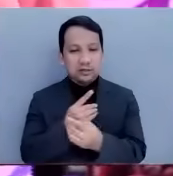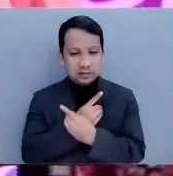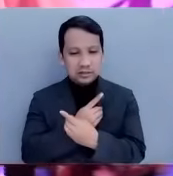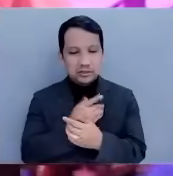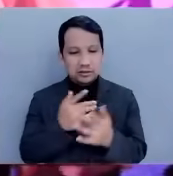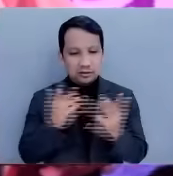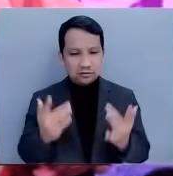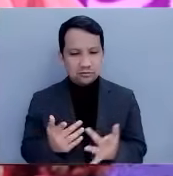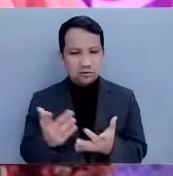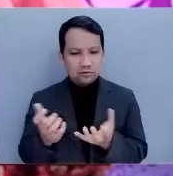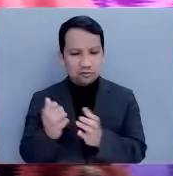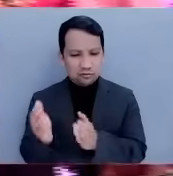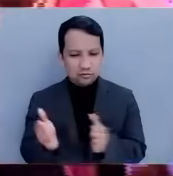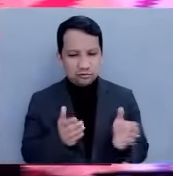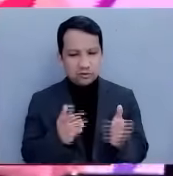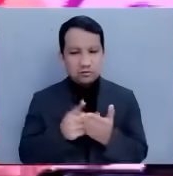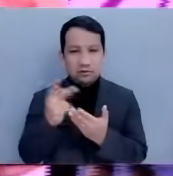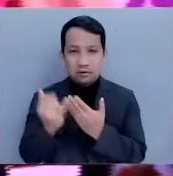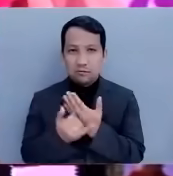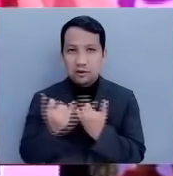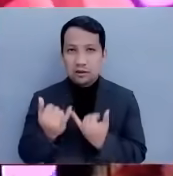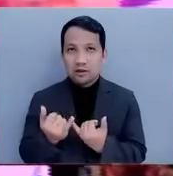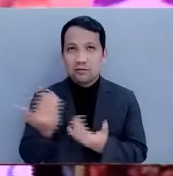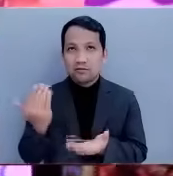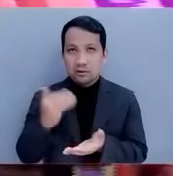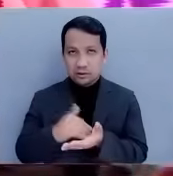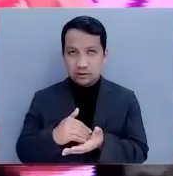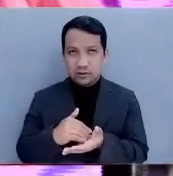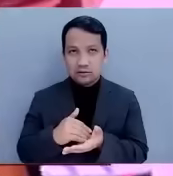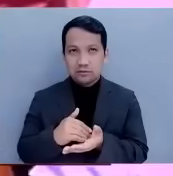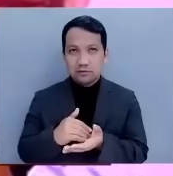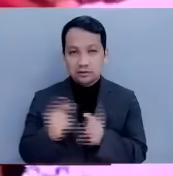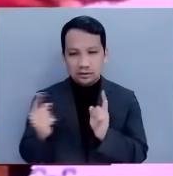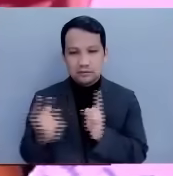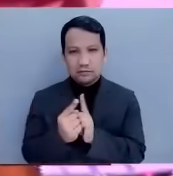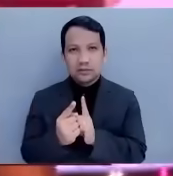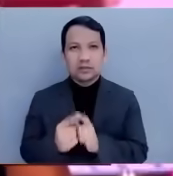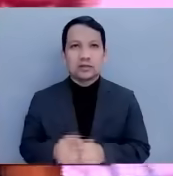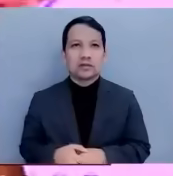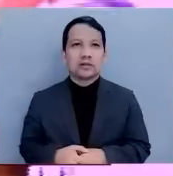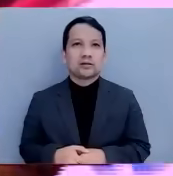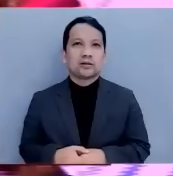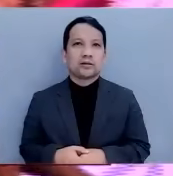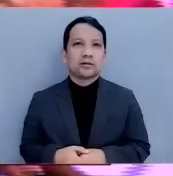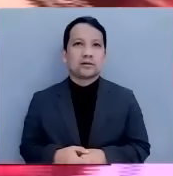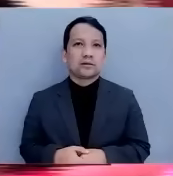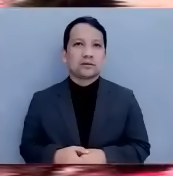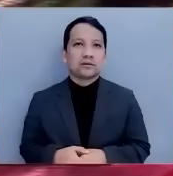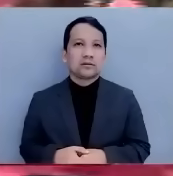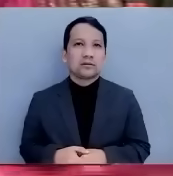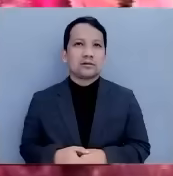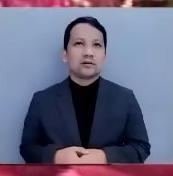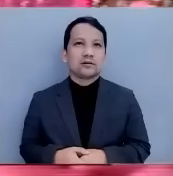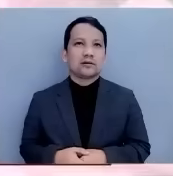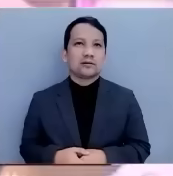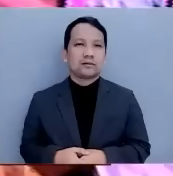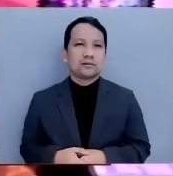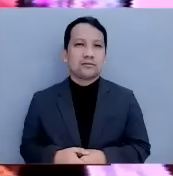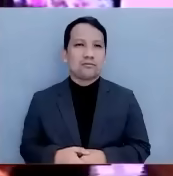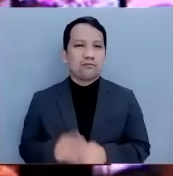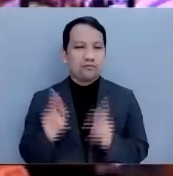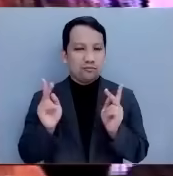na raw nilang hinahanda ang proyekto pero ngayon lang daw ulit sila nag-meet. Pakisulit, pakisulit. Ay!